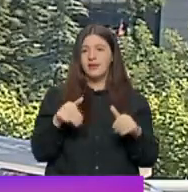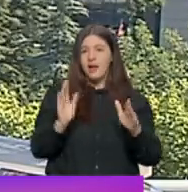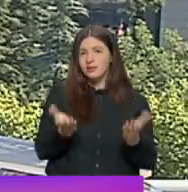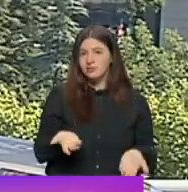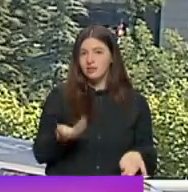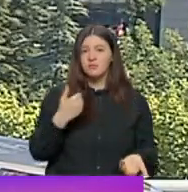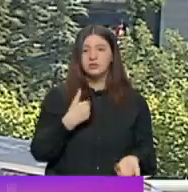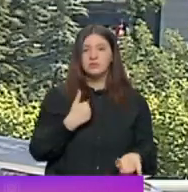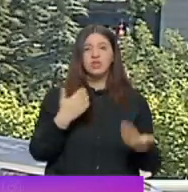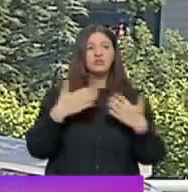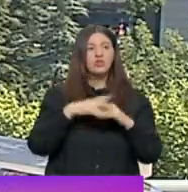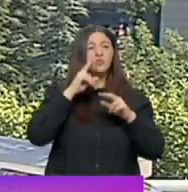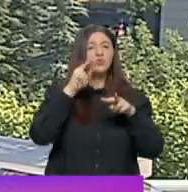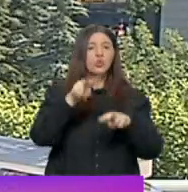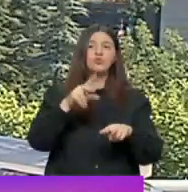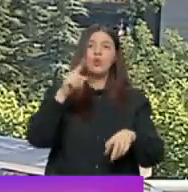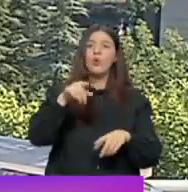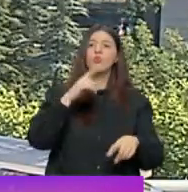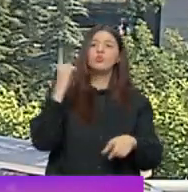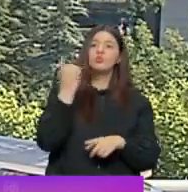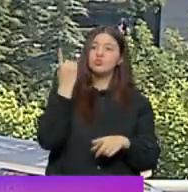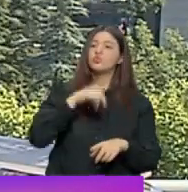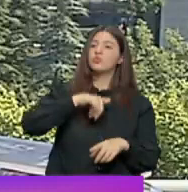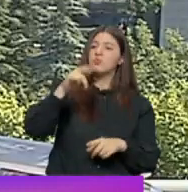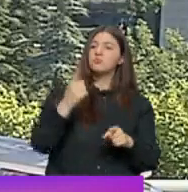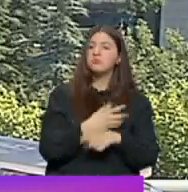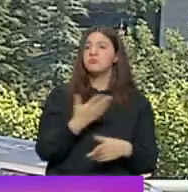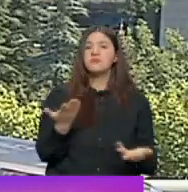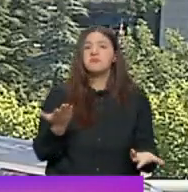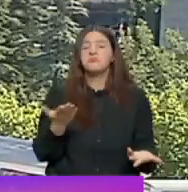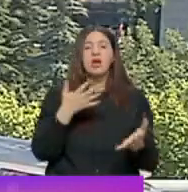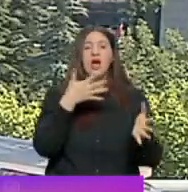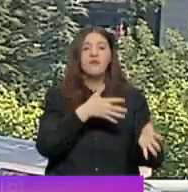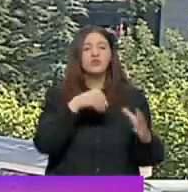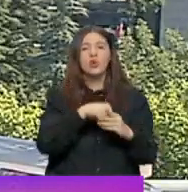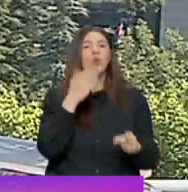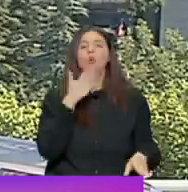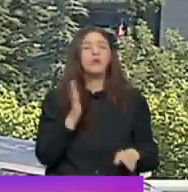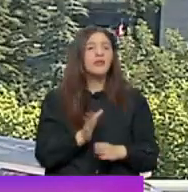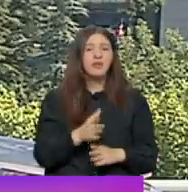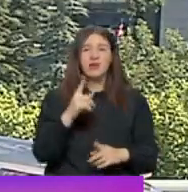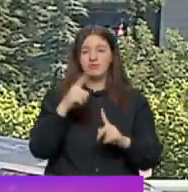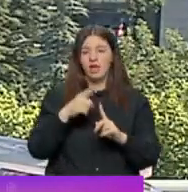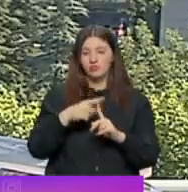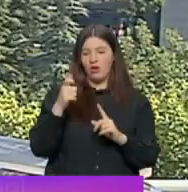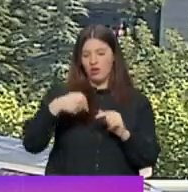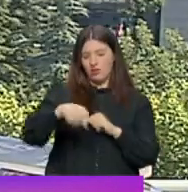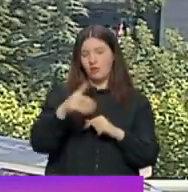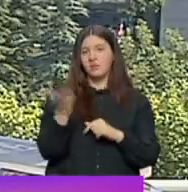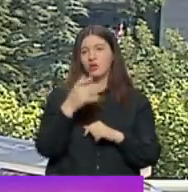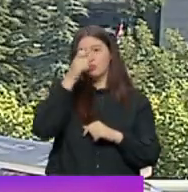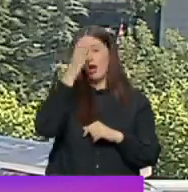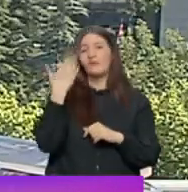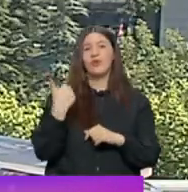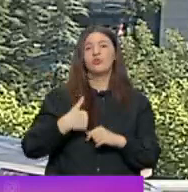değiliz? Bizim gece görüşlü o uçaklarımız, helikopterlerimiz envanterde neden yok? Temmuz ayı itibariyle mesela Türk